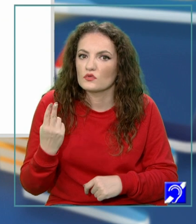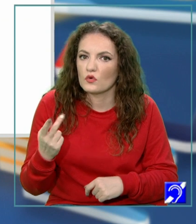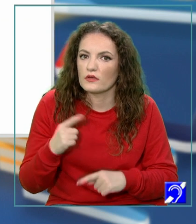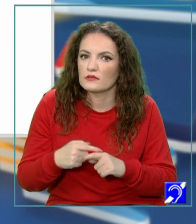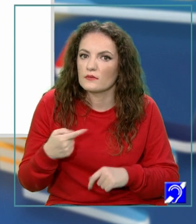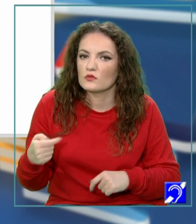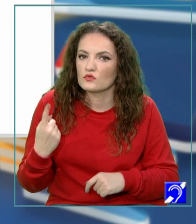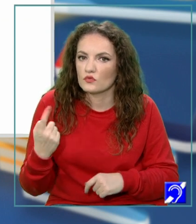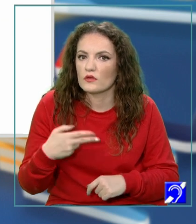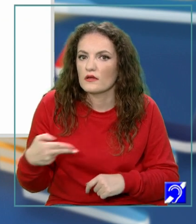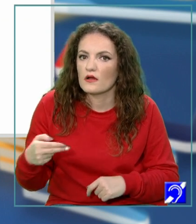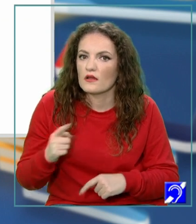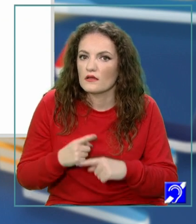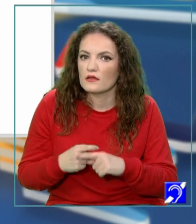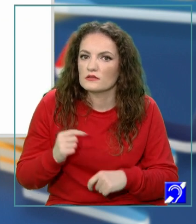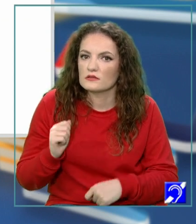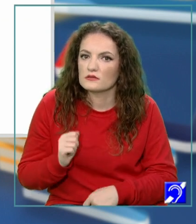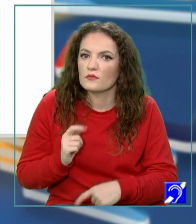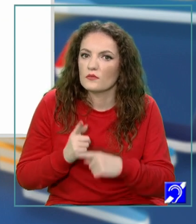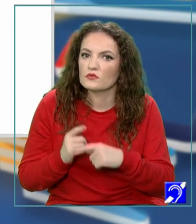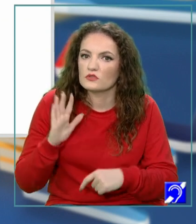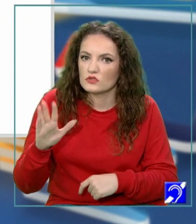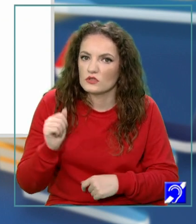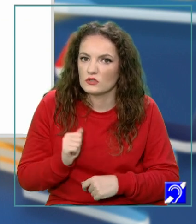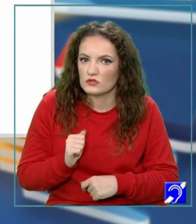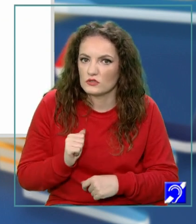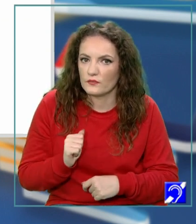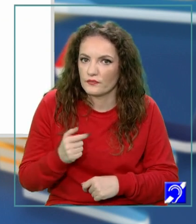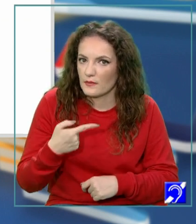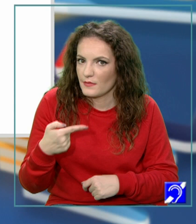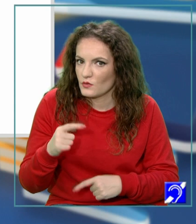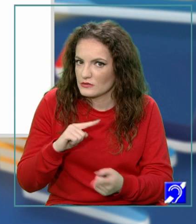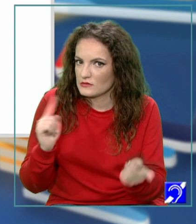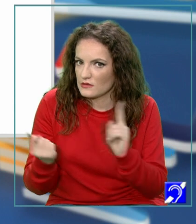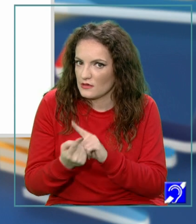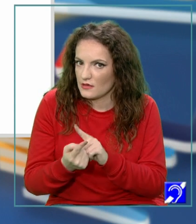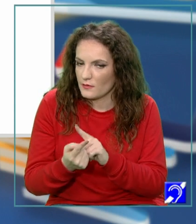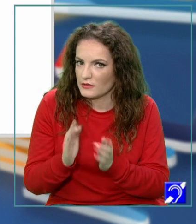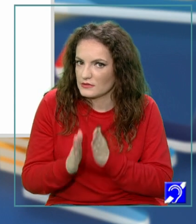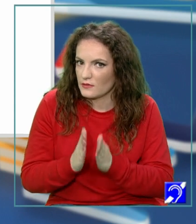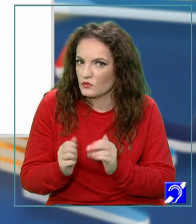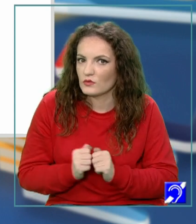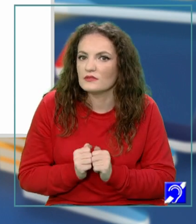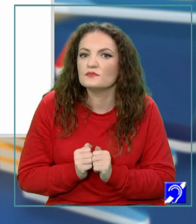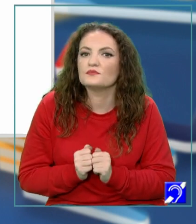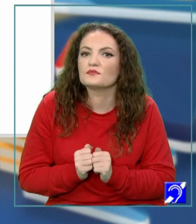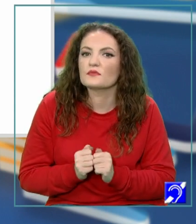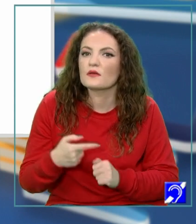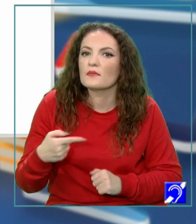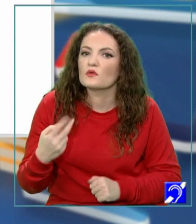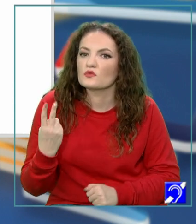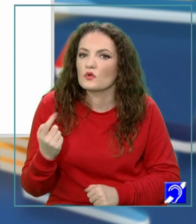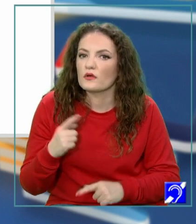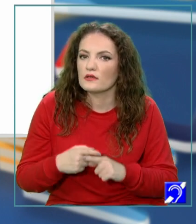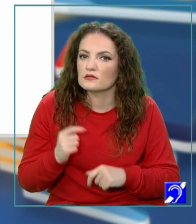rezultatul x plus 5, țin cont că minus în fața parantezei schimbă semnul tuturor termenilor din paranteză și voi obține minus 2x